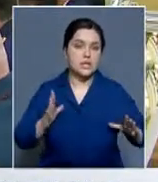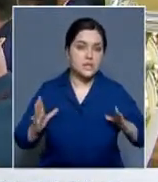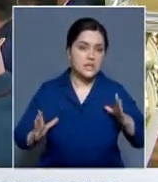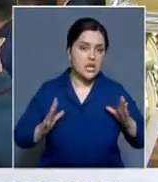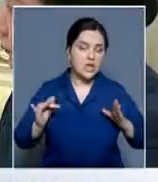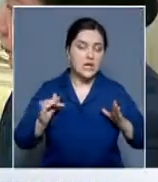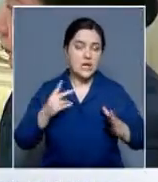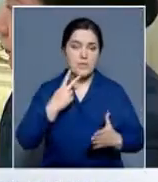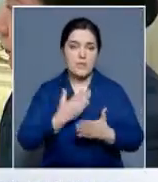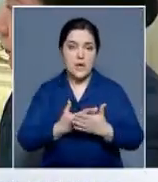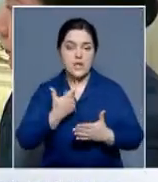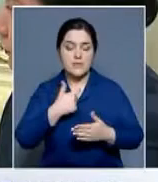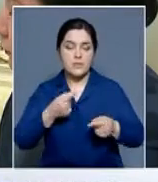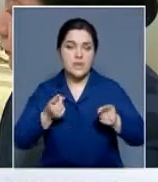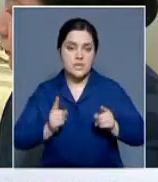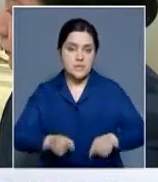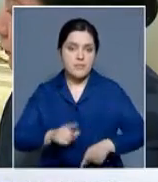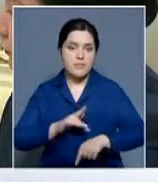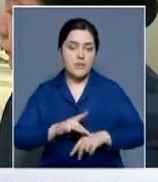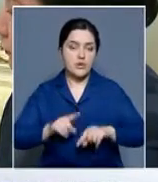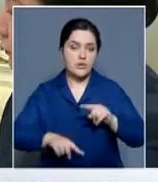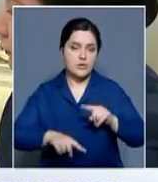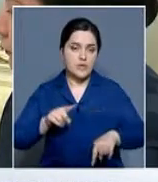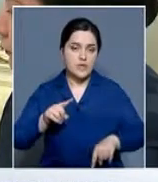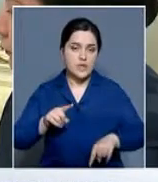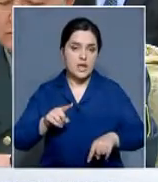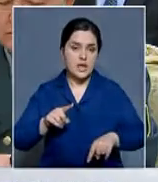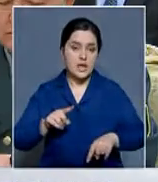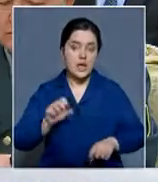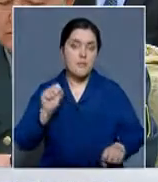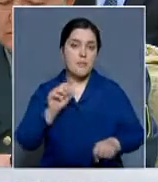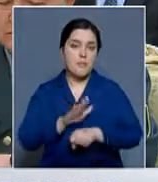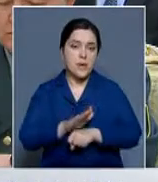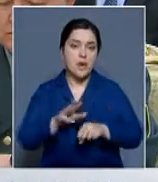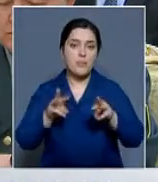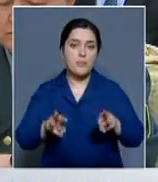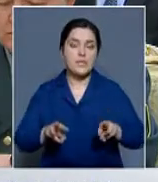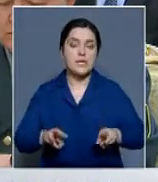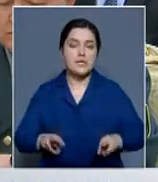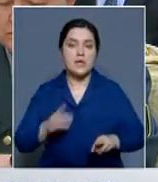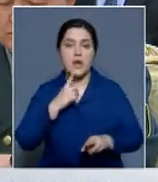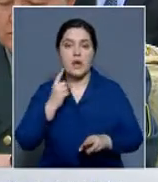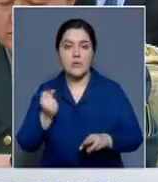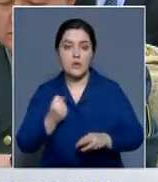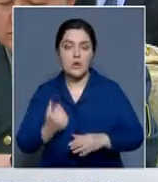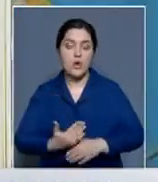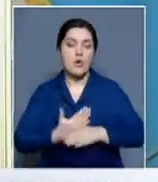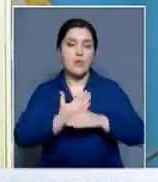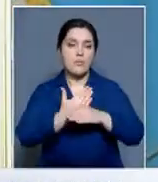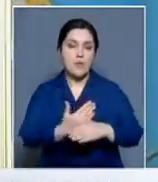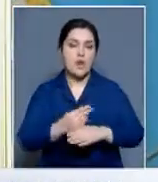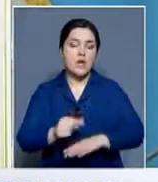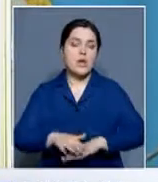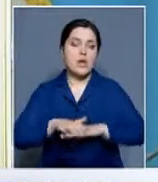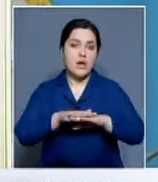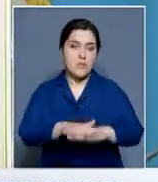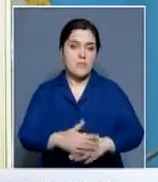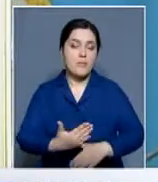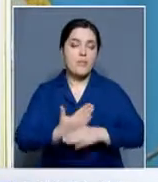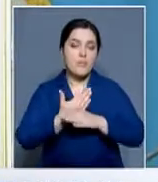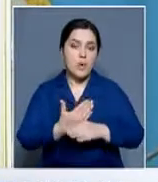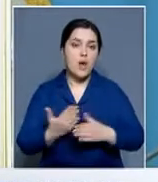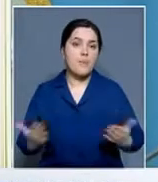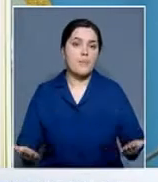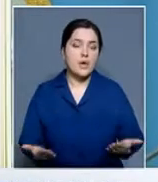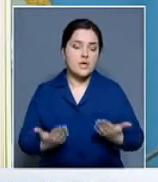тренировались и показали себя истинными патриотами Родины. Поручаю Министерству обороны оказать всестороннюю помощь, поддержку